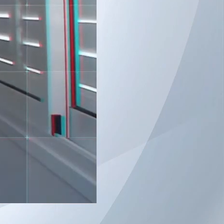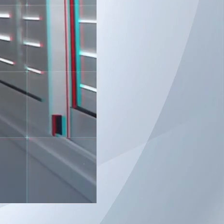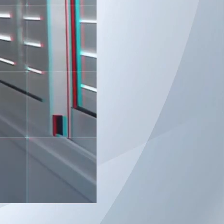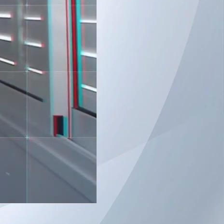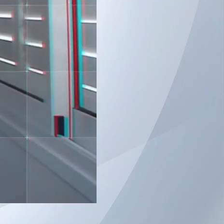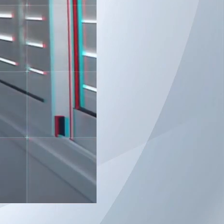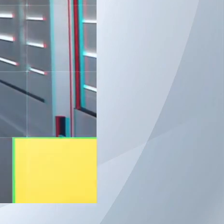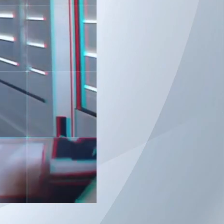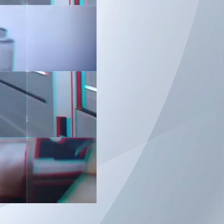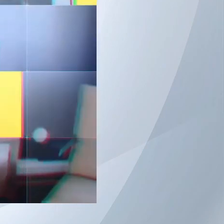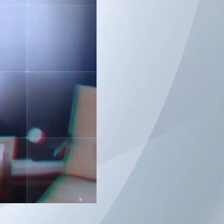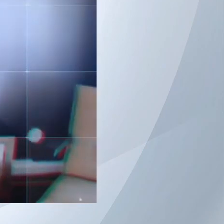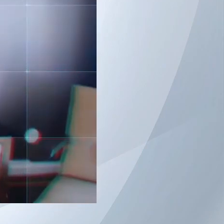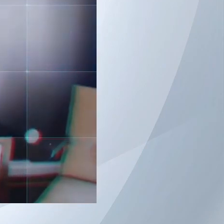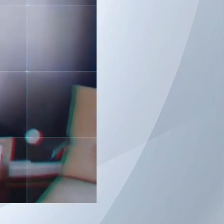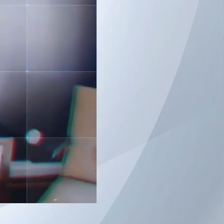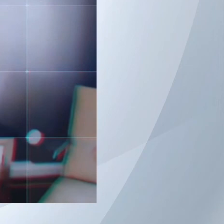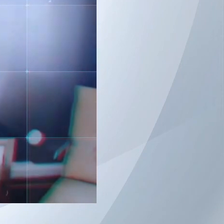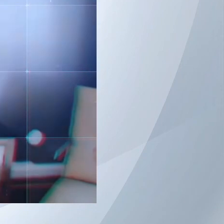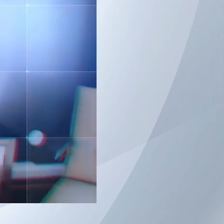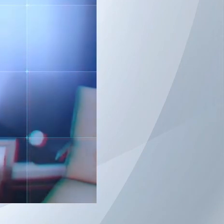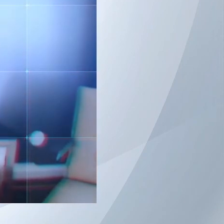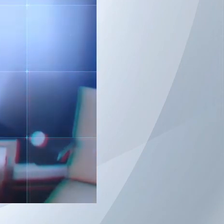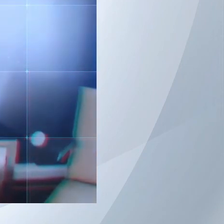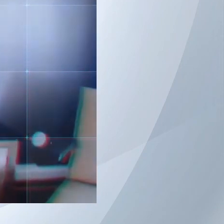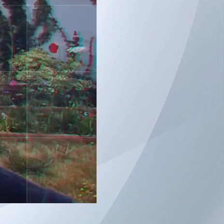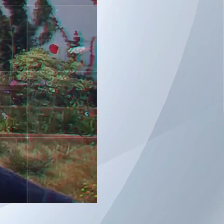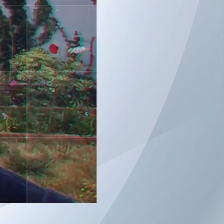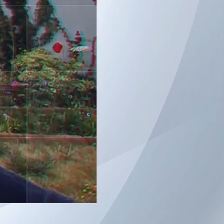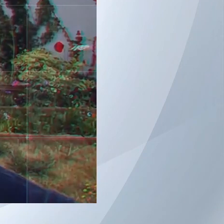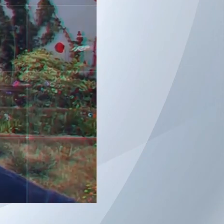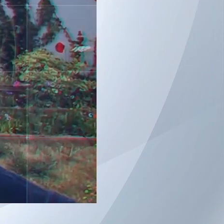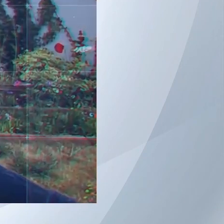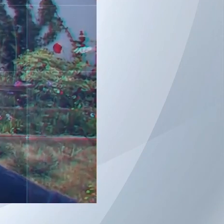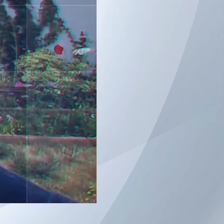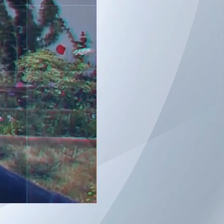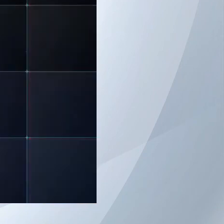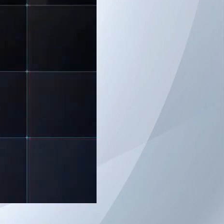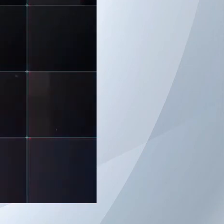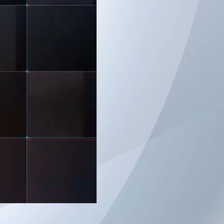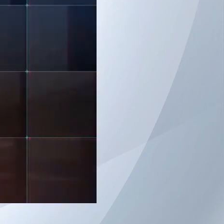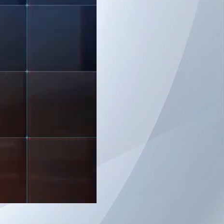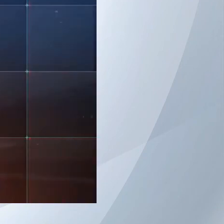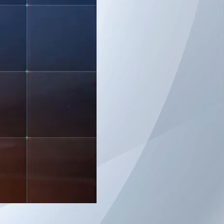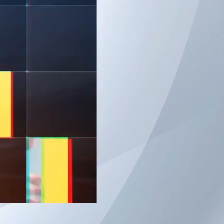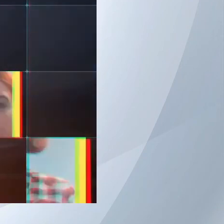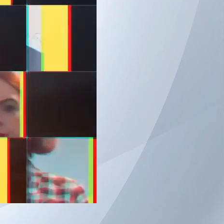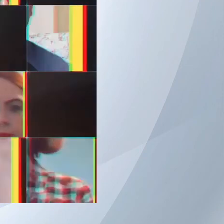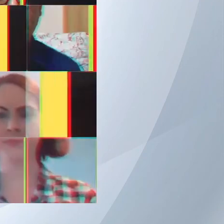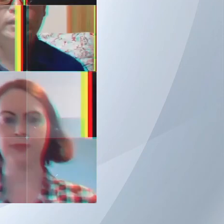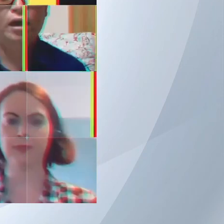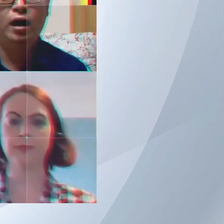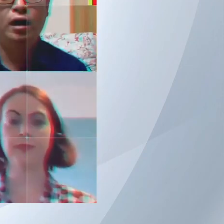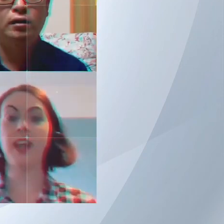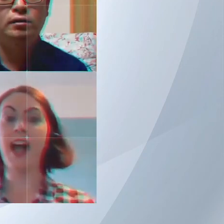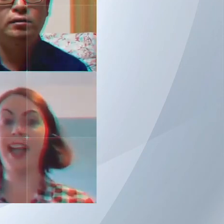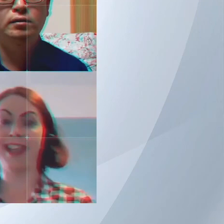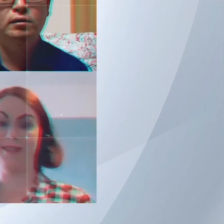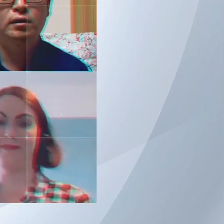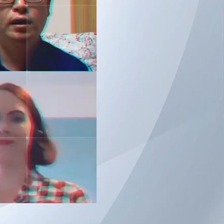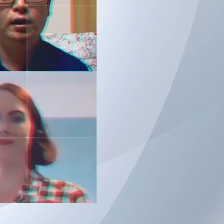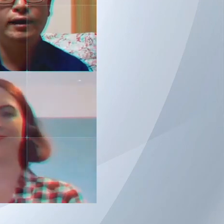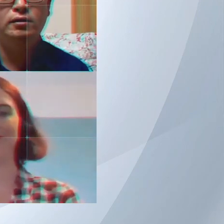שלום. אני ערן סטילר מישראל. from the Netherlands. Bonjour, I'm Olivier from. Hi, I'm Gilbert Villiers of Gold